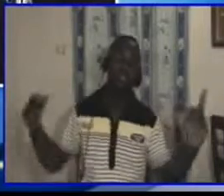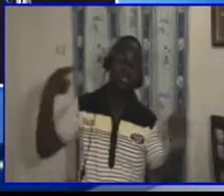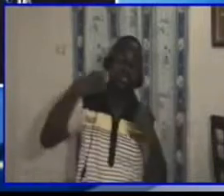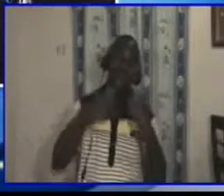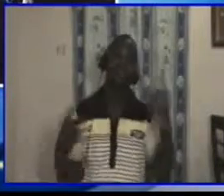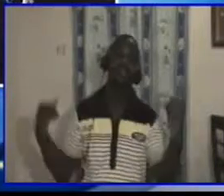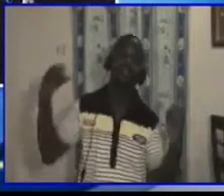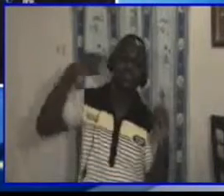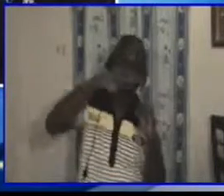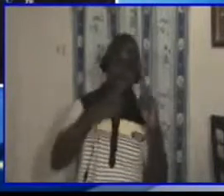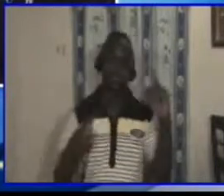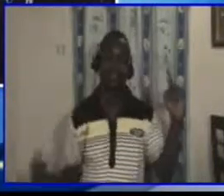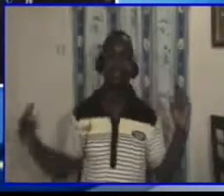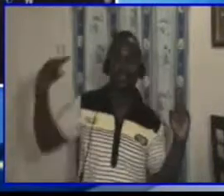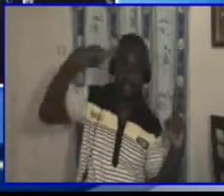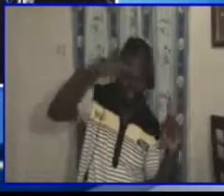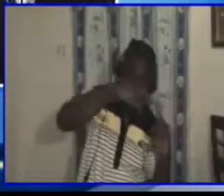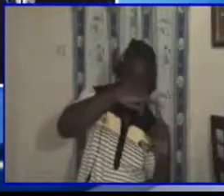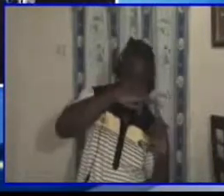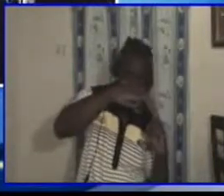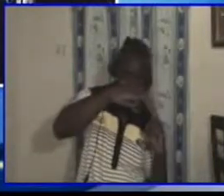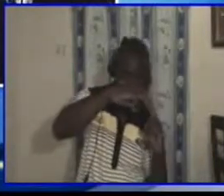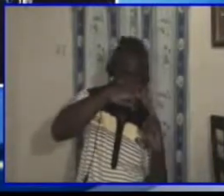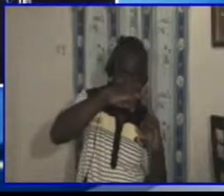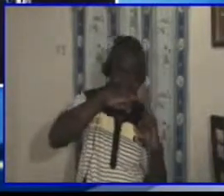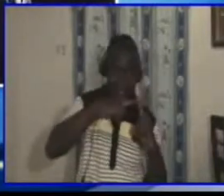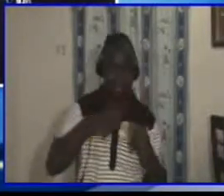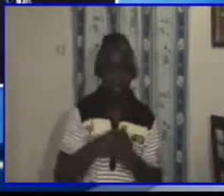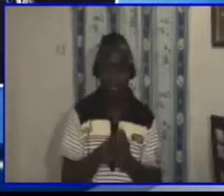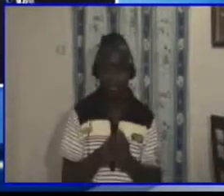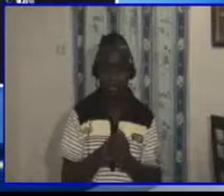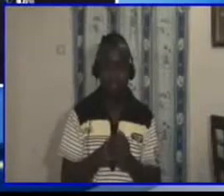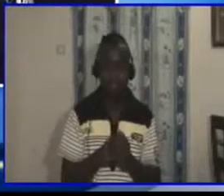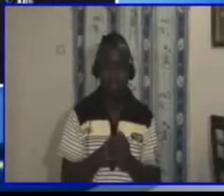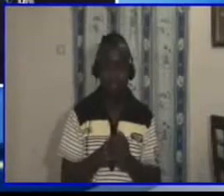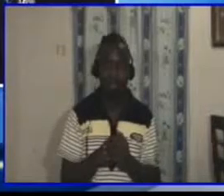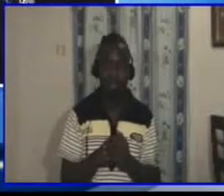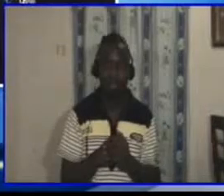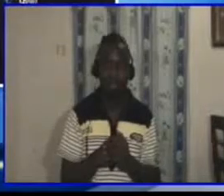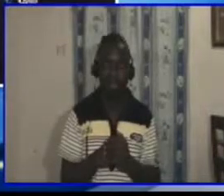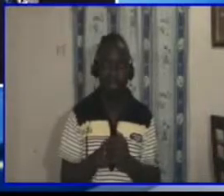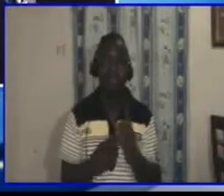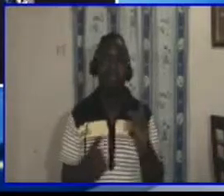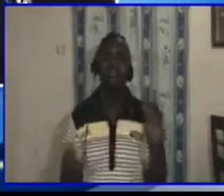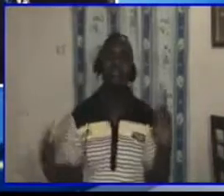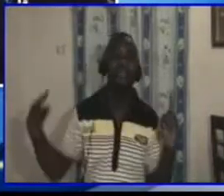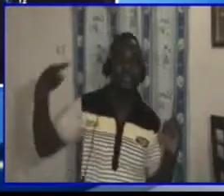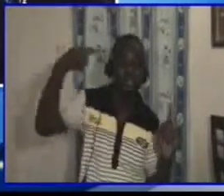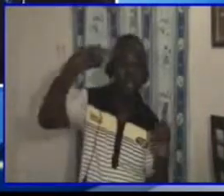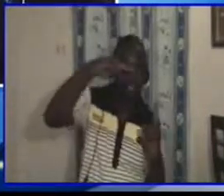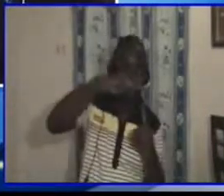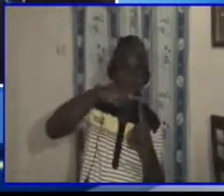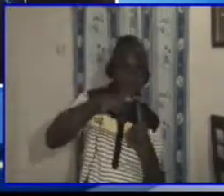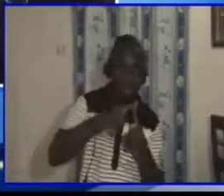che cristo rimane accolto nei cieli fino fino fino